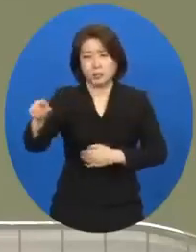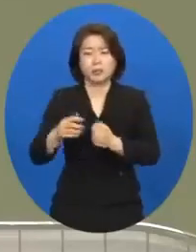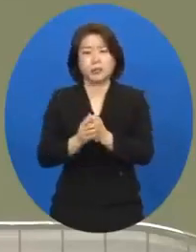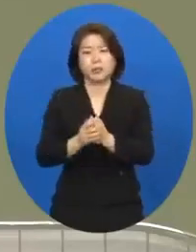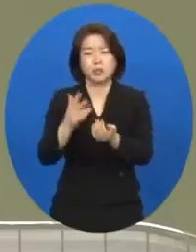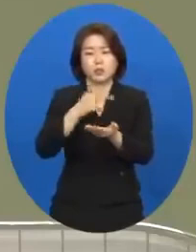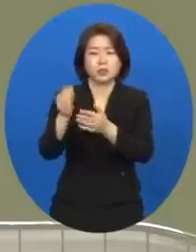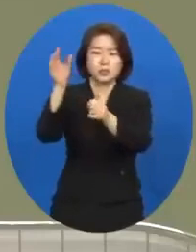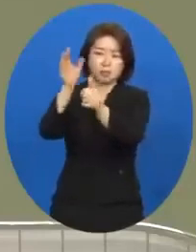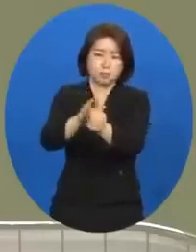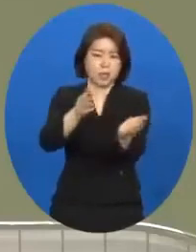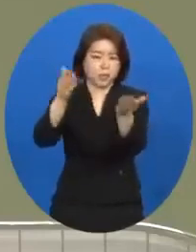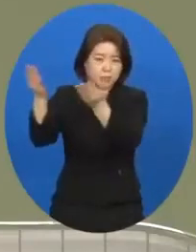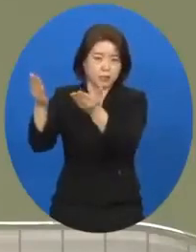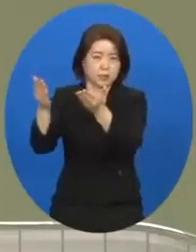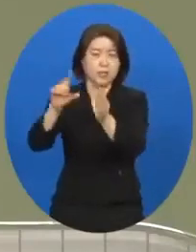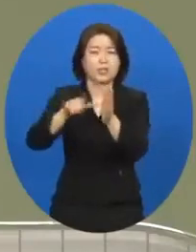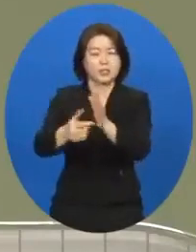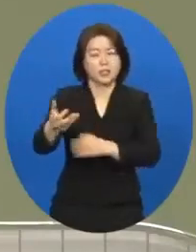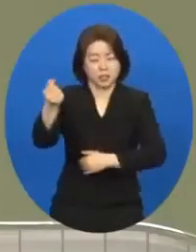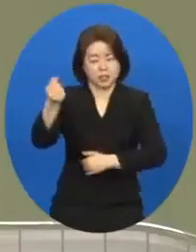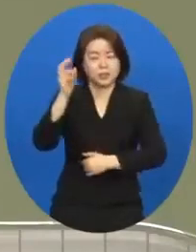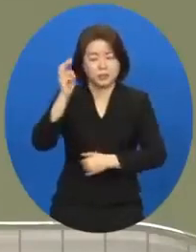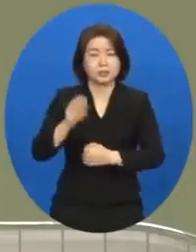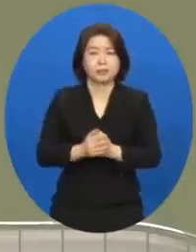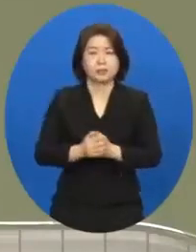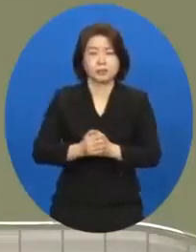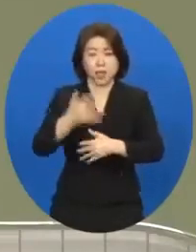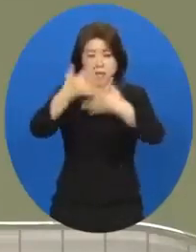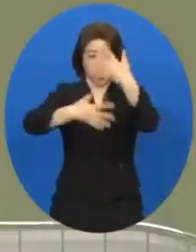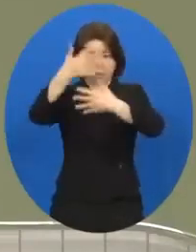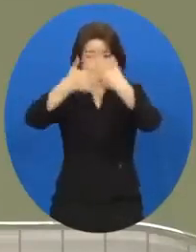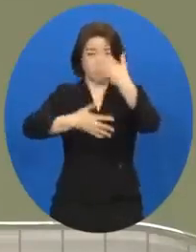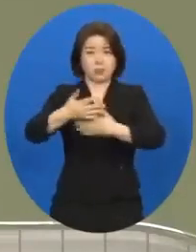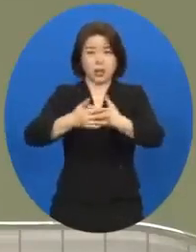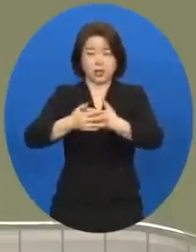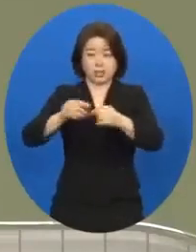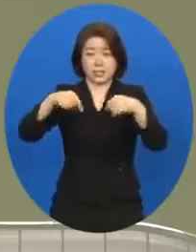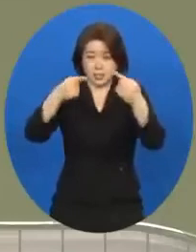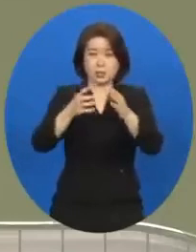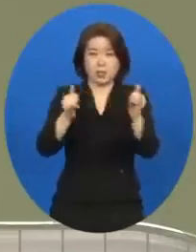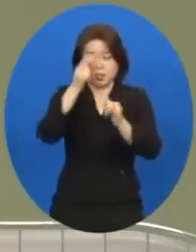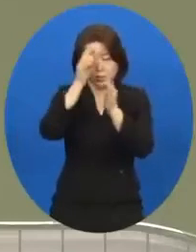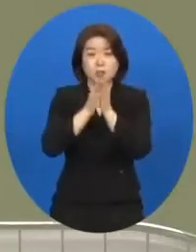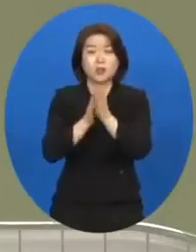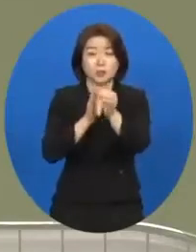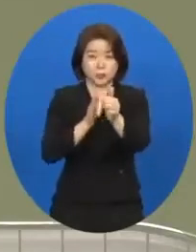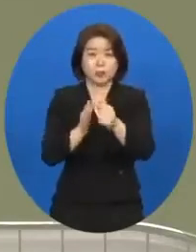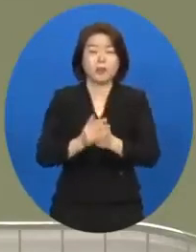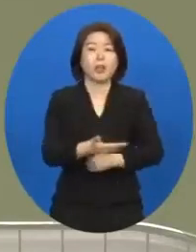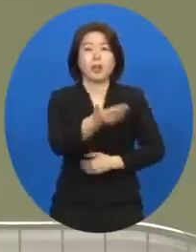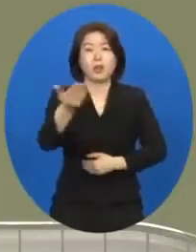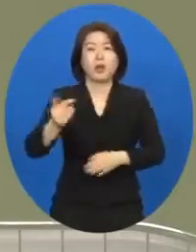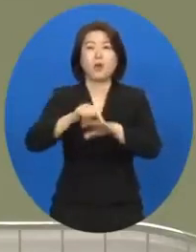주님께 부탁드리는 그런 시간을 가지려고 합니다. 영상으로 보시는 분들도 이제 기도하겠는데 여러분